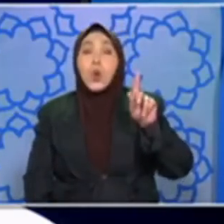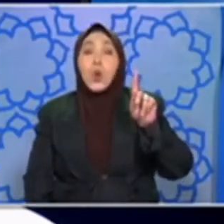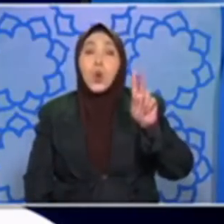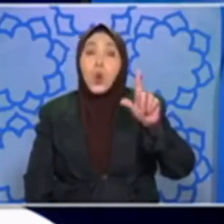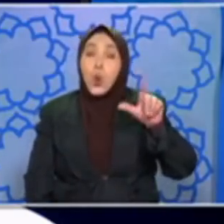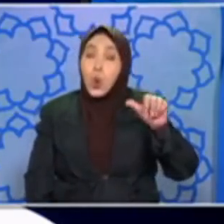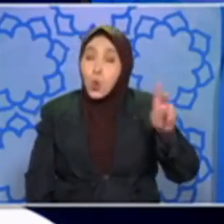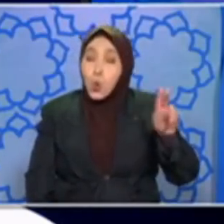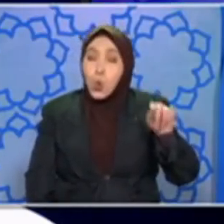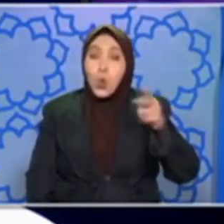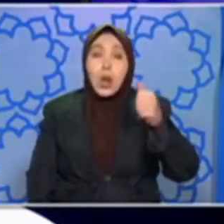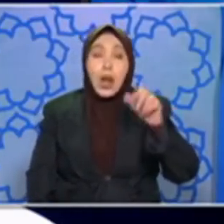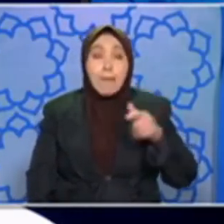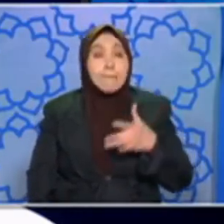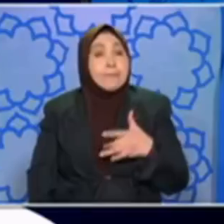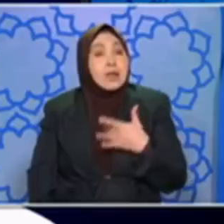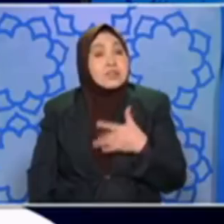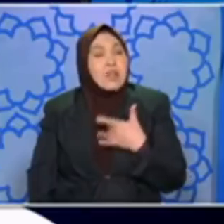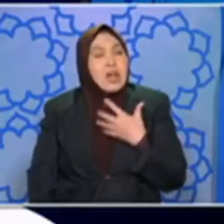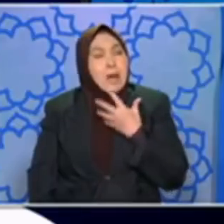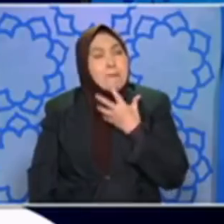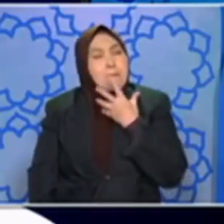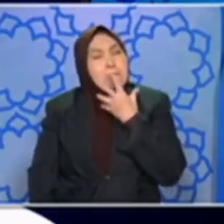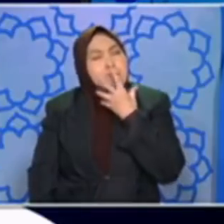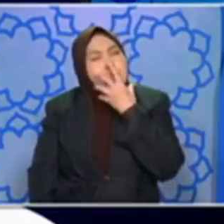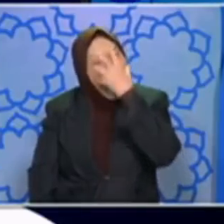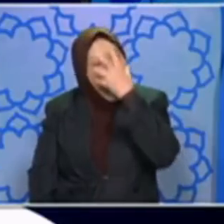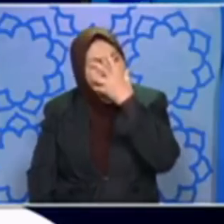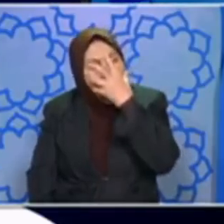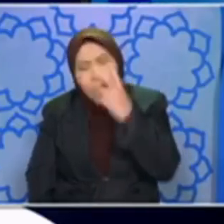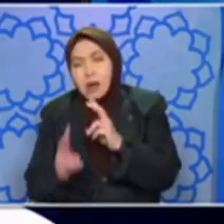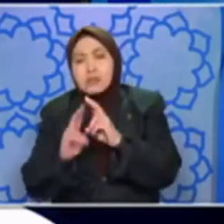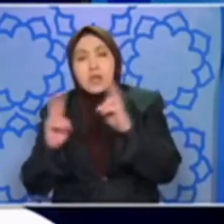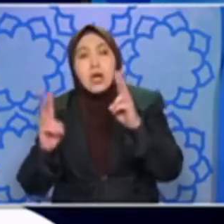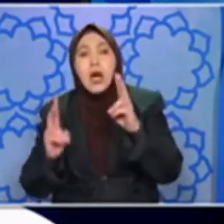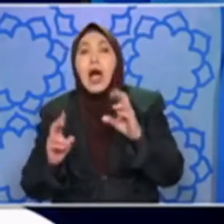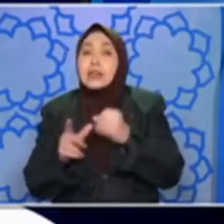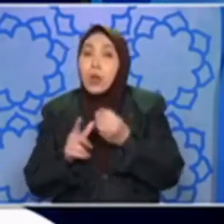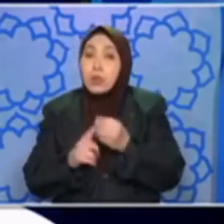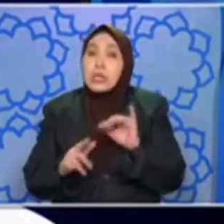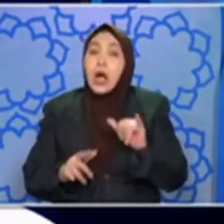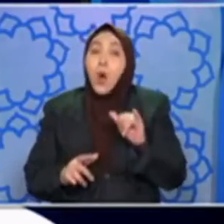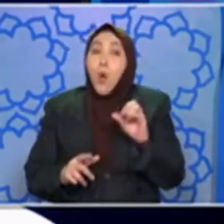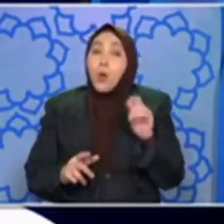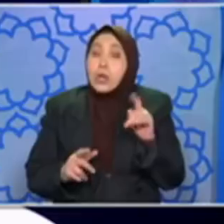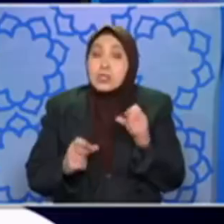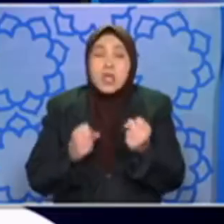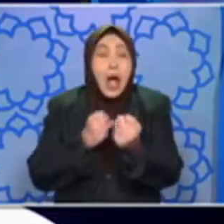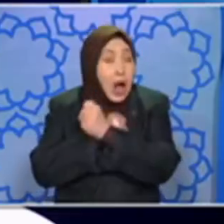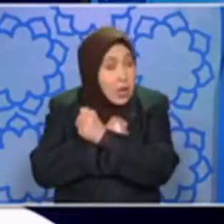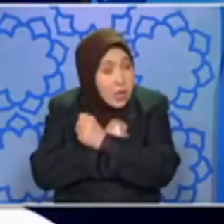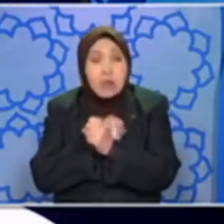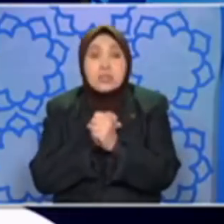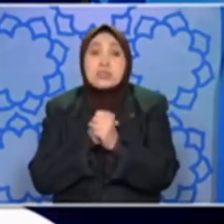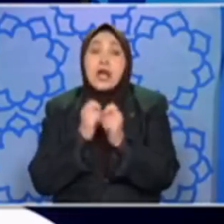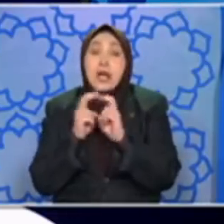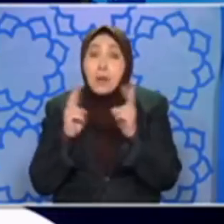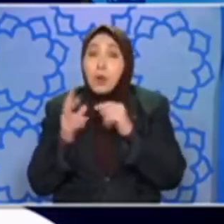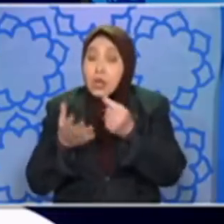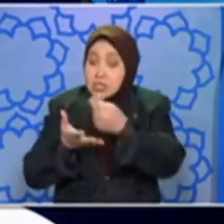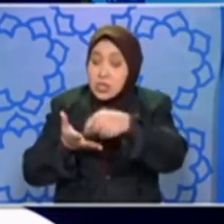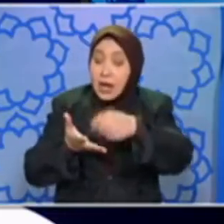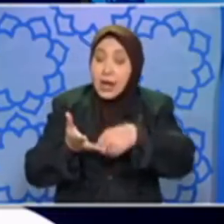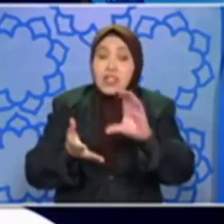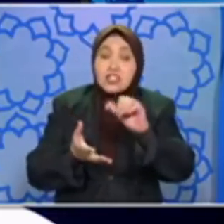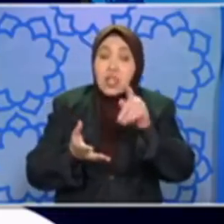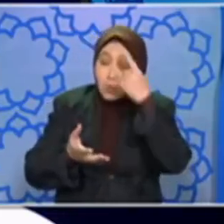mas'ula. Perasaan yang marah sangat ataupun yang okey sangat, pasal sayang sangat, ustaz ya, boleh sign check untuk anak saudara ataupun